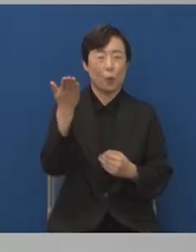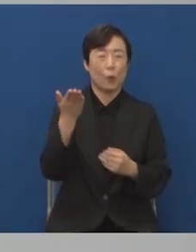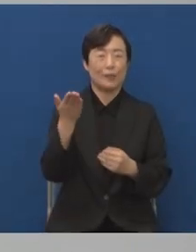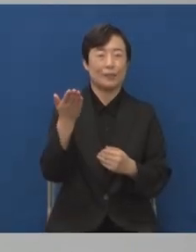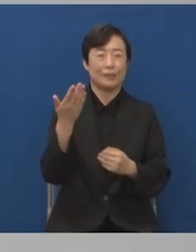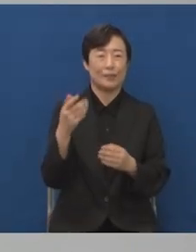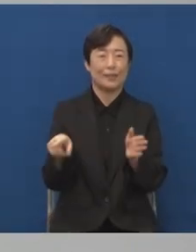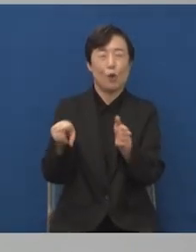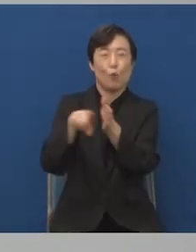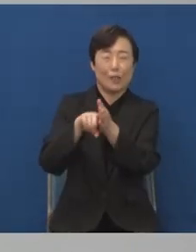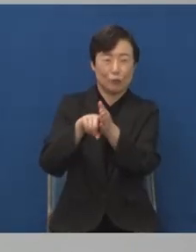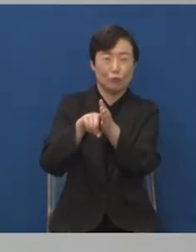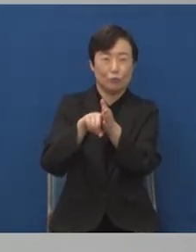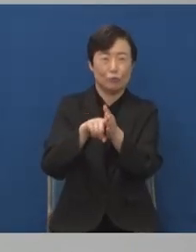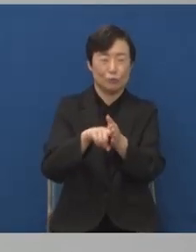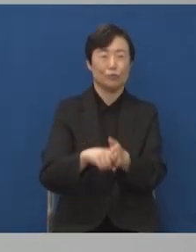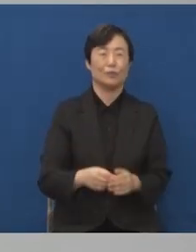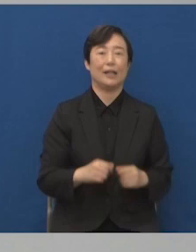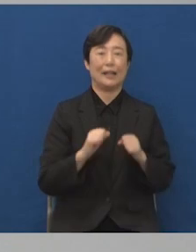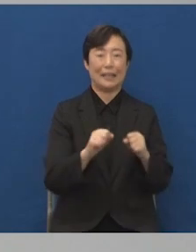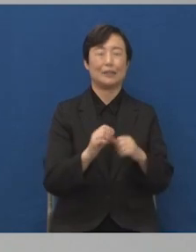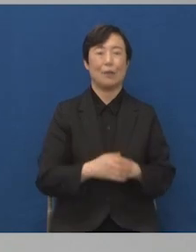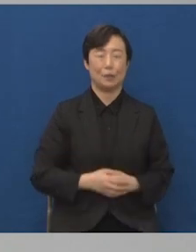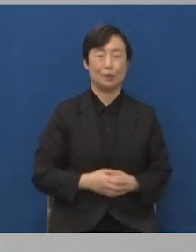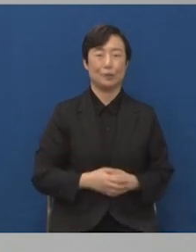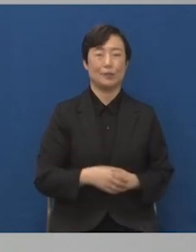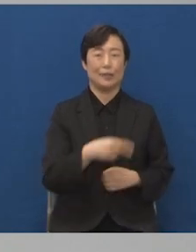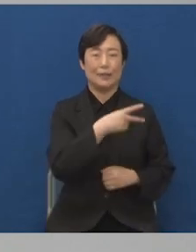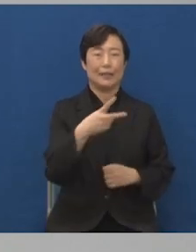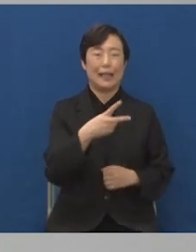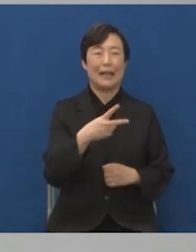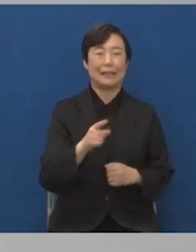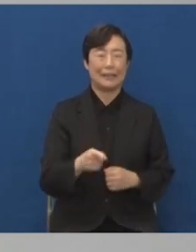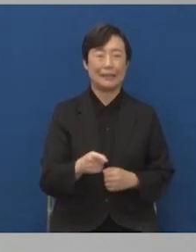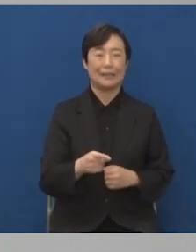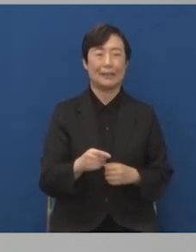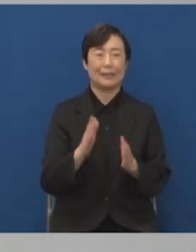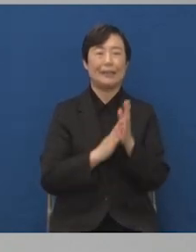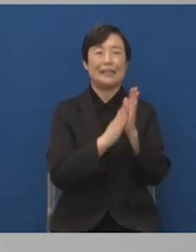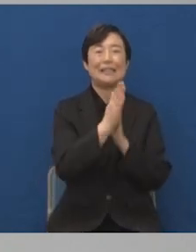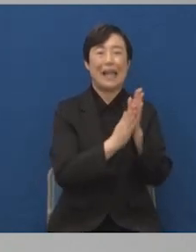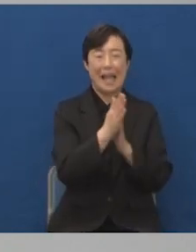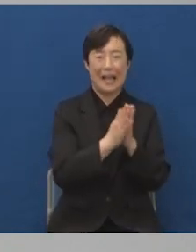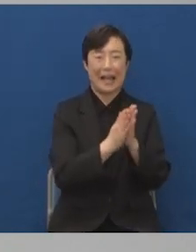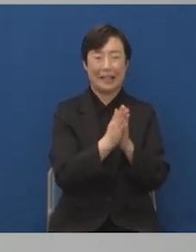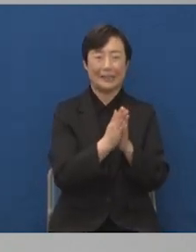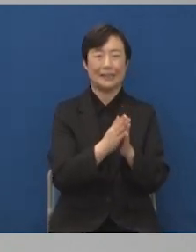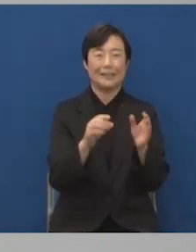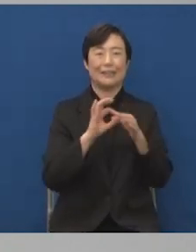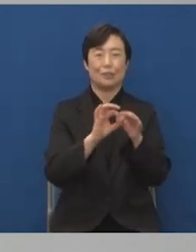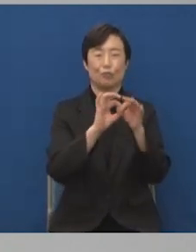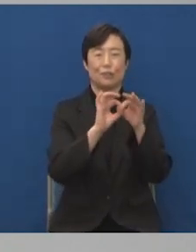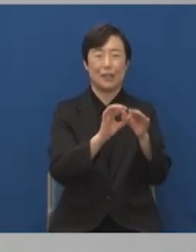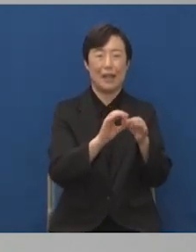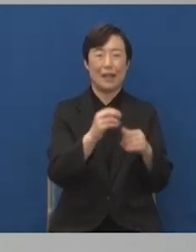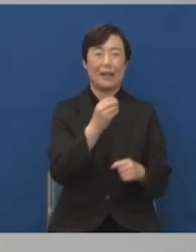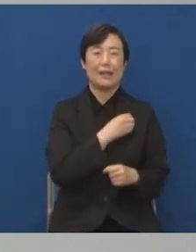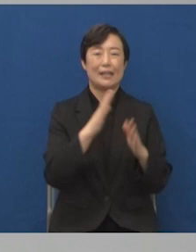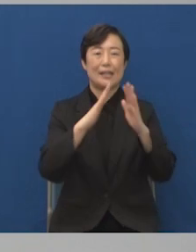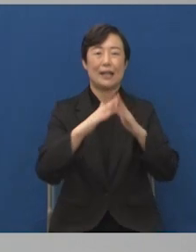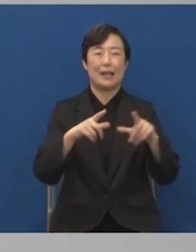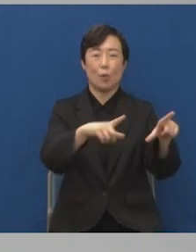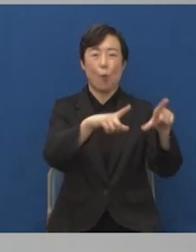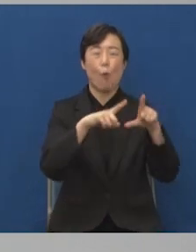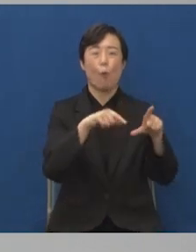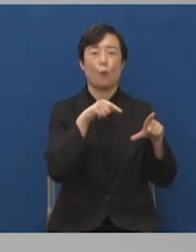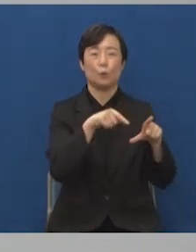または開付いたします。日程第二、請願審査結果についてを議題といたします。委員会報告書は配布